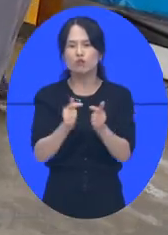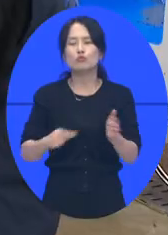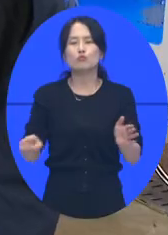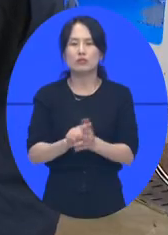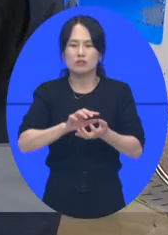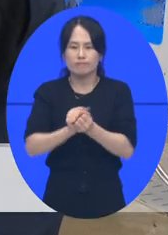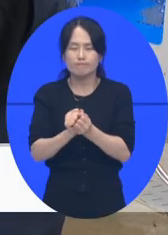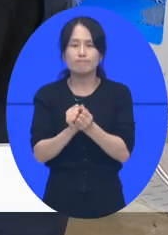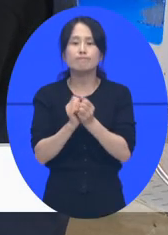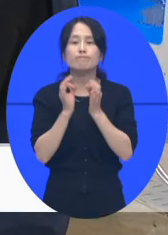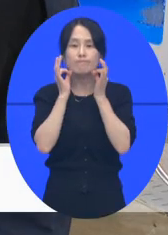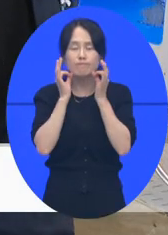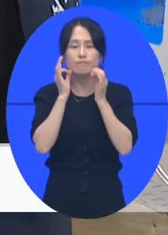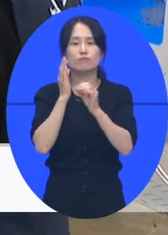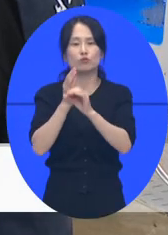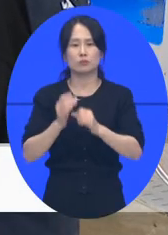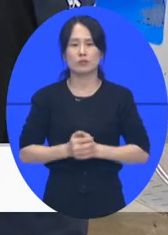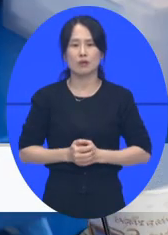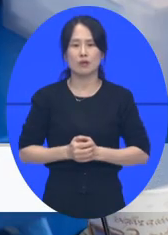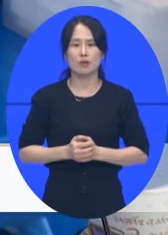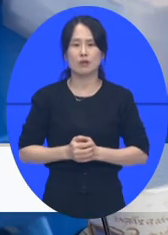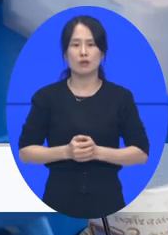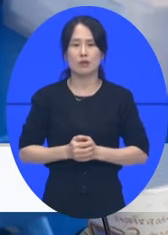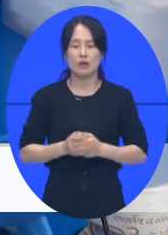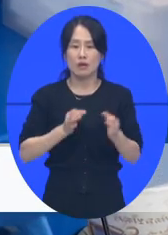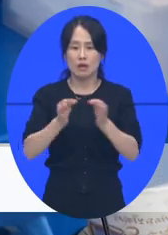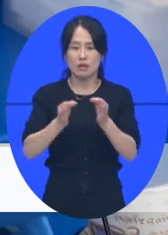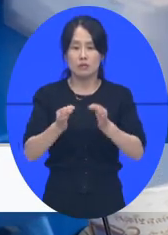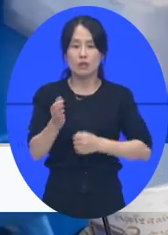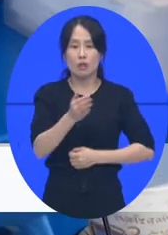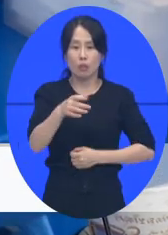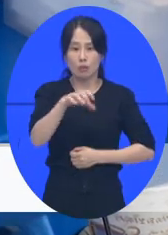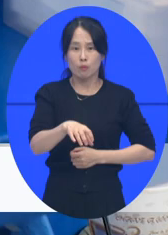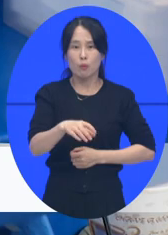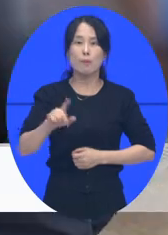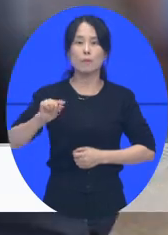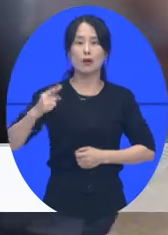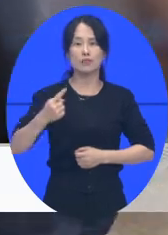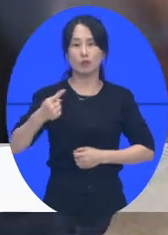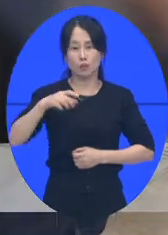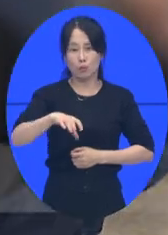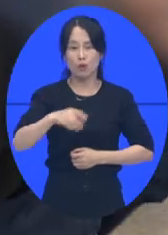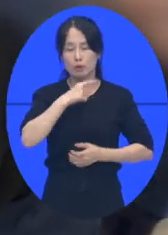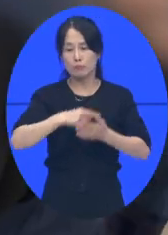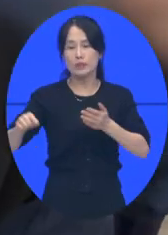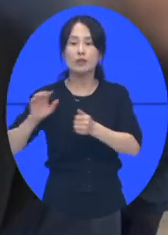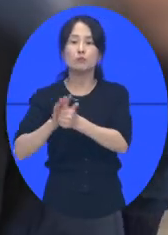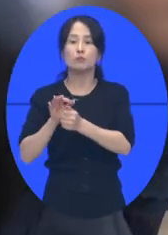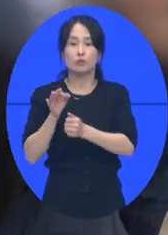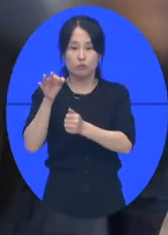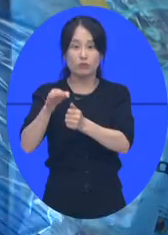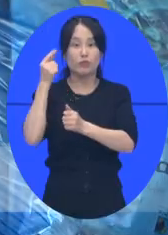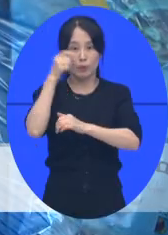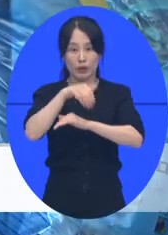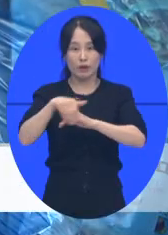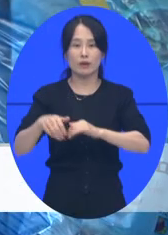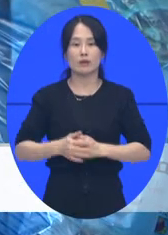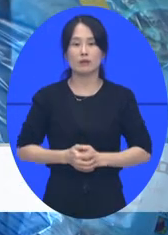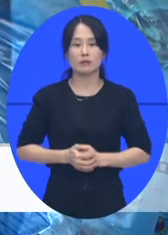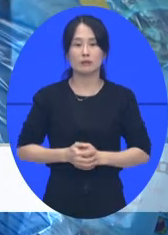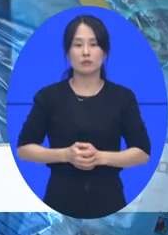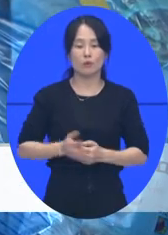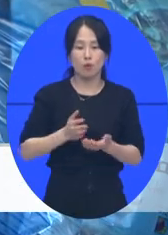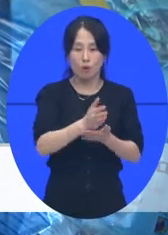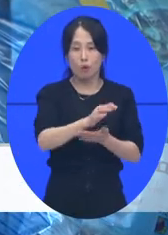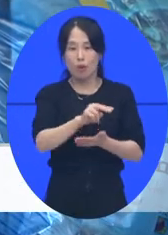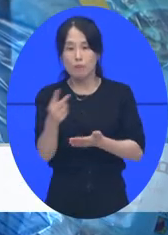중입니다. 도내 수산물 취급 점포 등 피해 점포 약 1만 천여 곳에 피해 지원금을 지급할 예정. 또 업종